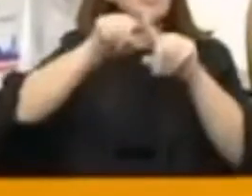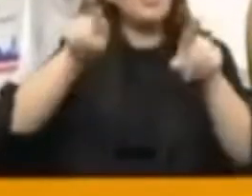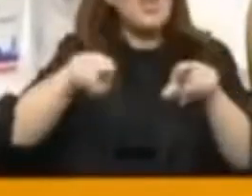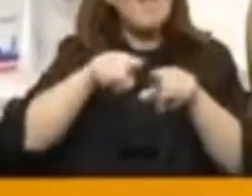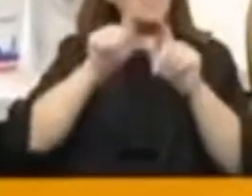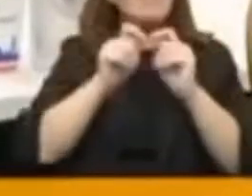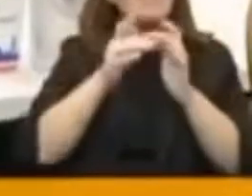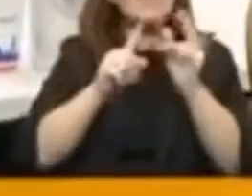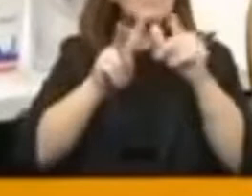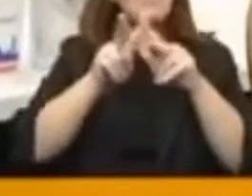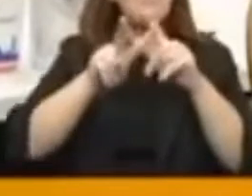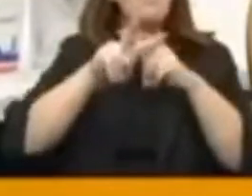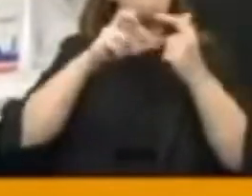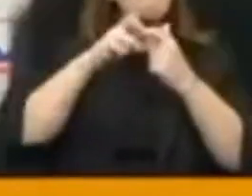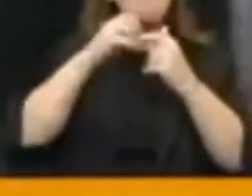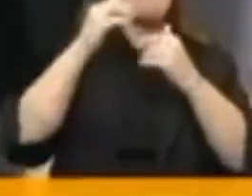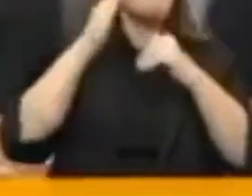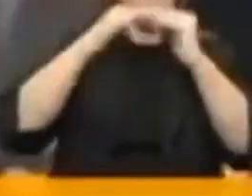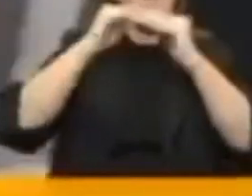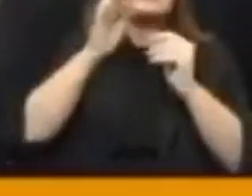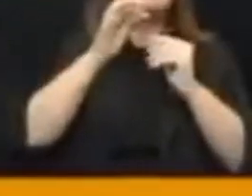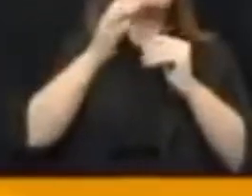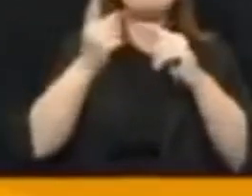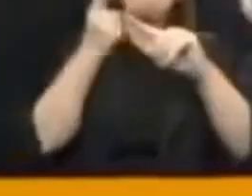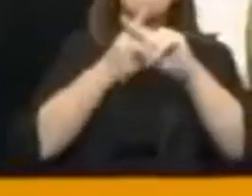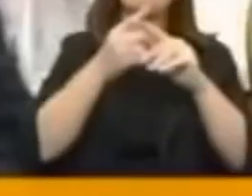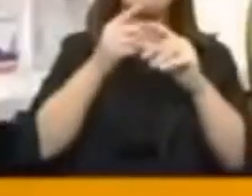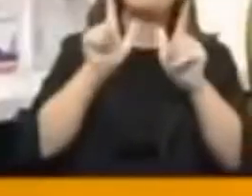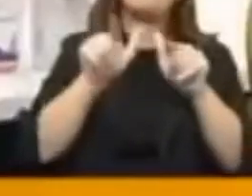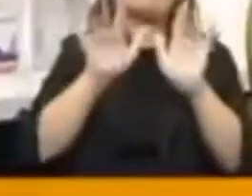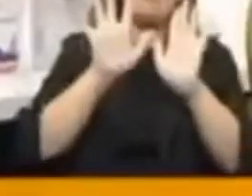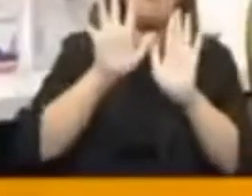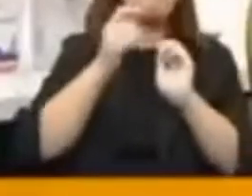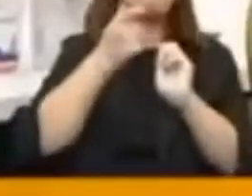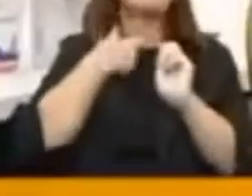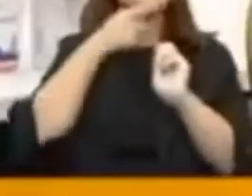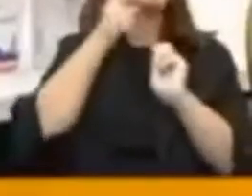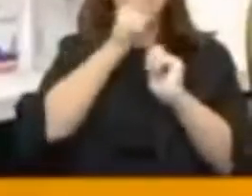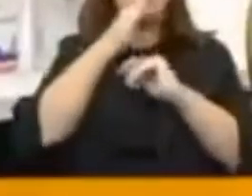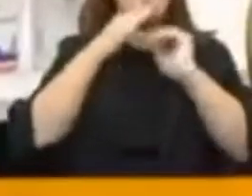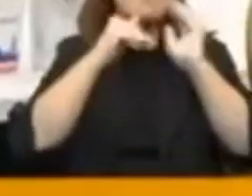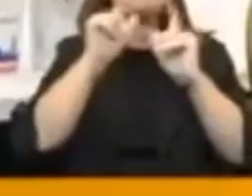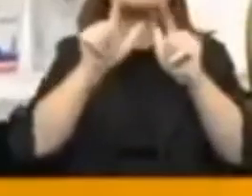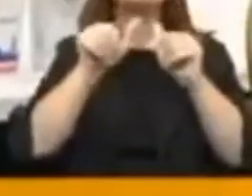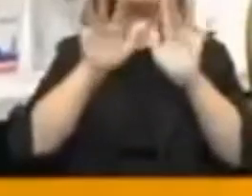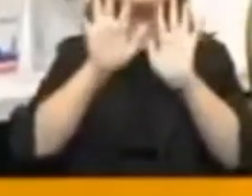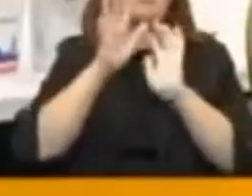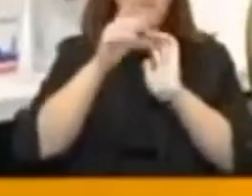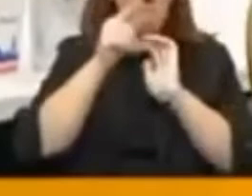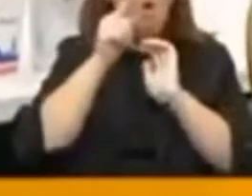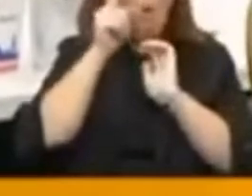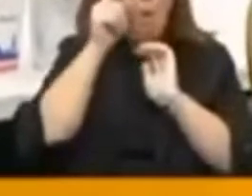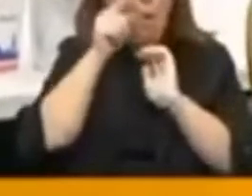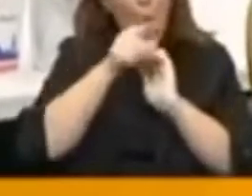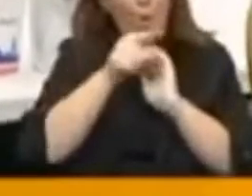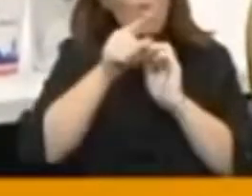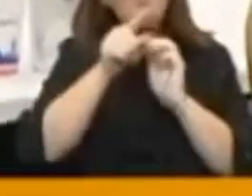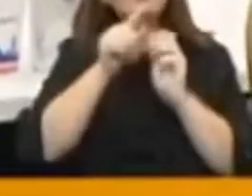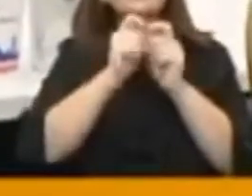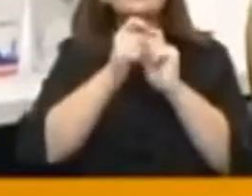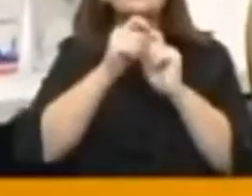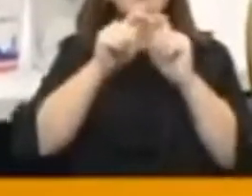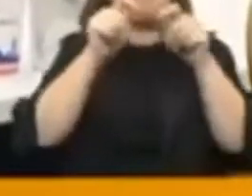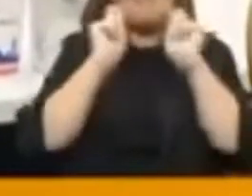Orada imar artışı yapmanıza gerek yok. Beykoz'un orada yapılanmaya ihtiyacı yok. Olanı düzeltin. İlla da siz